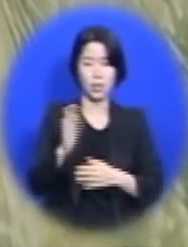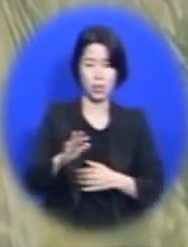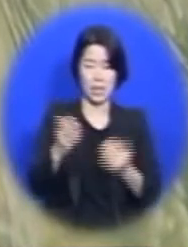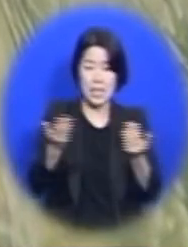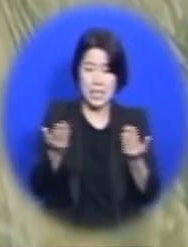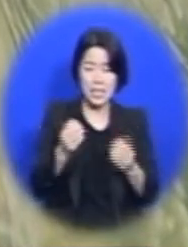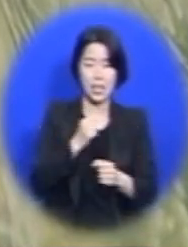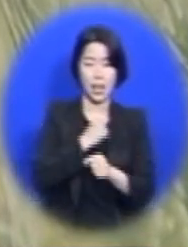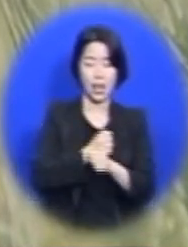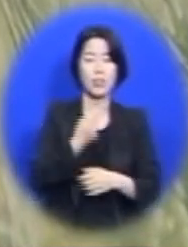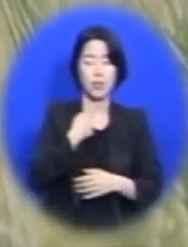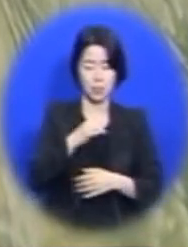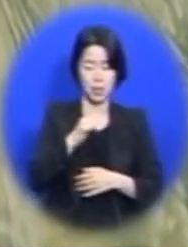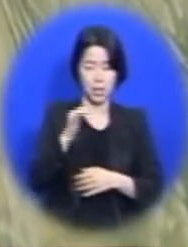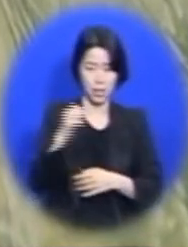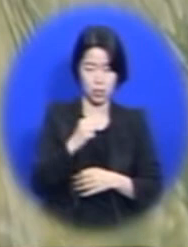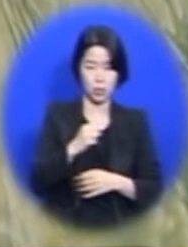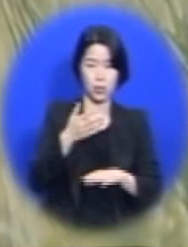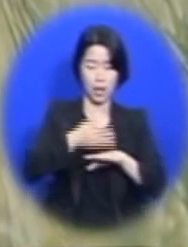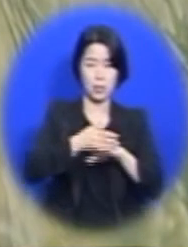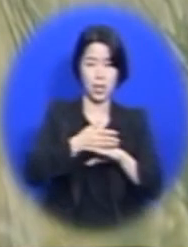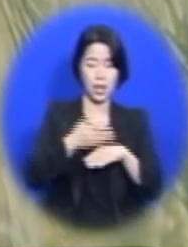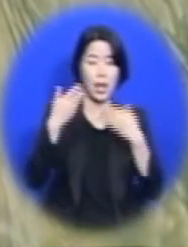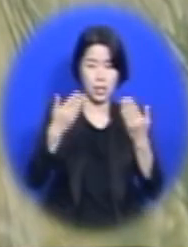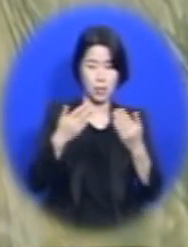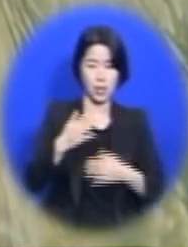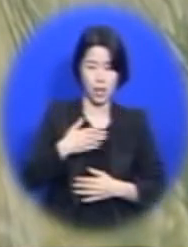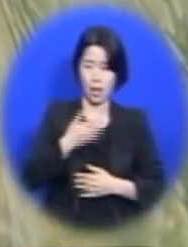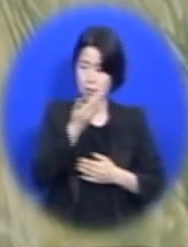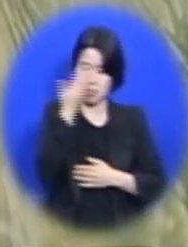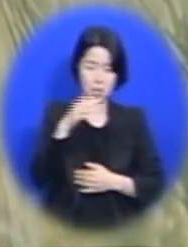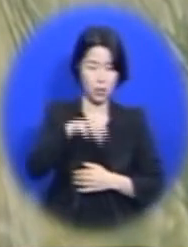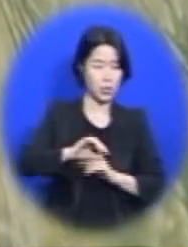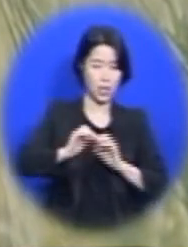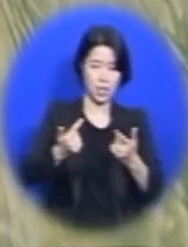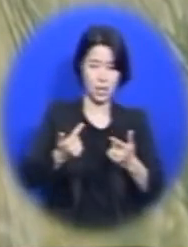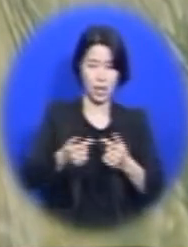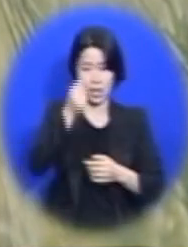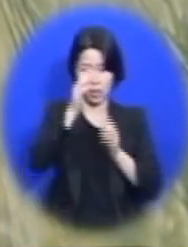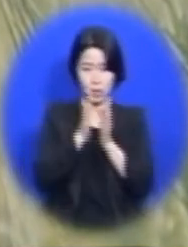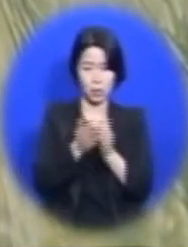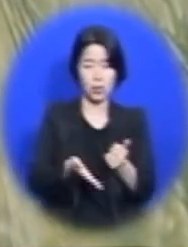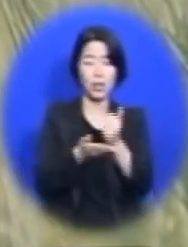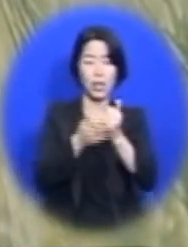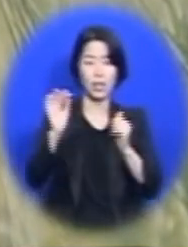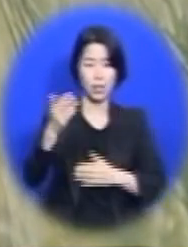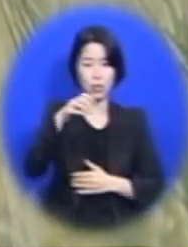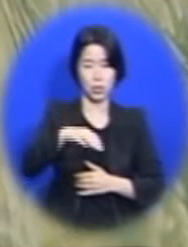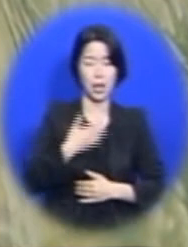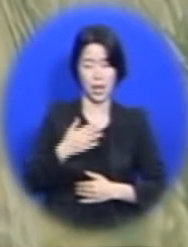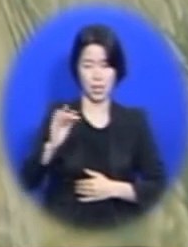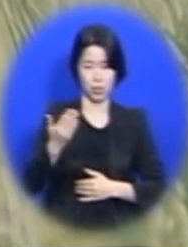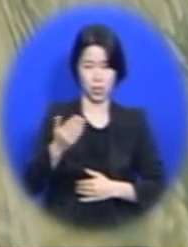하는 것만으로도 감사해야 한다면 그것은 제가 피해야 할 곳이 아니라 기도로 섬겨야 하는 곳임을 알게 하셨습니다.